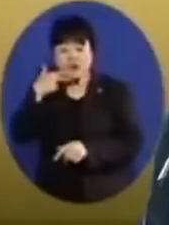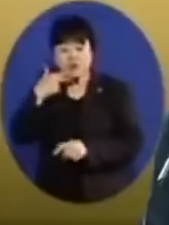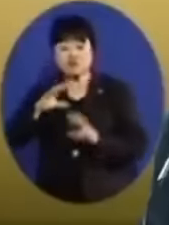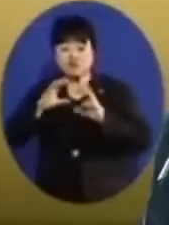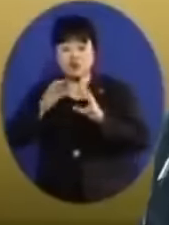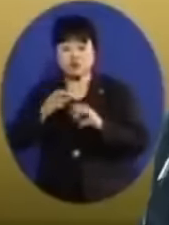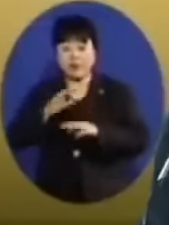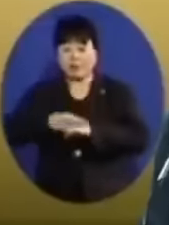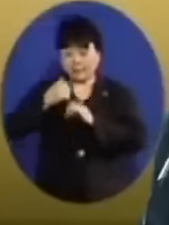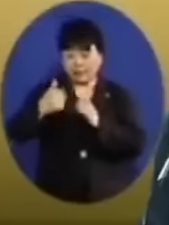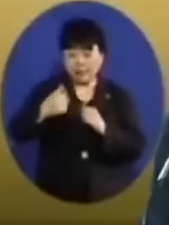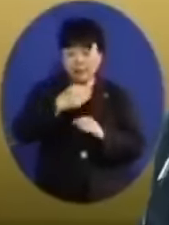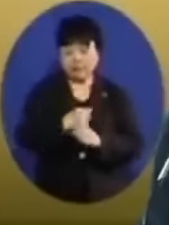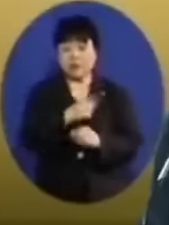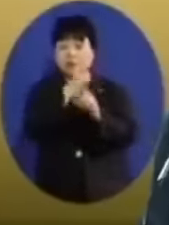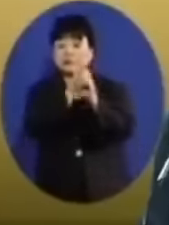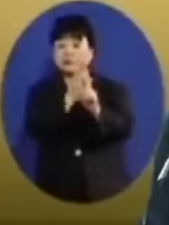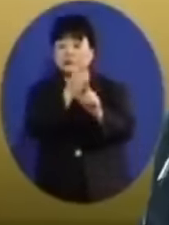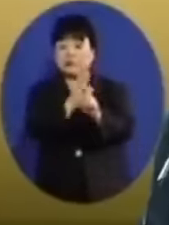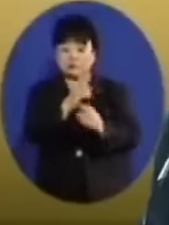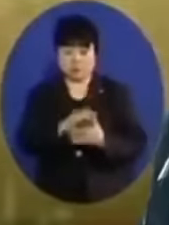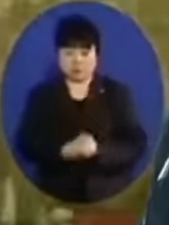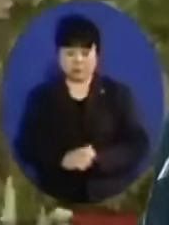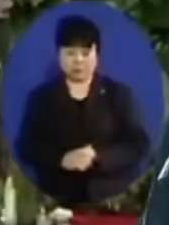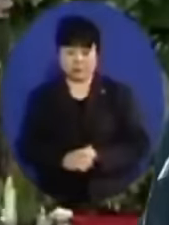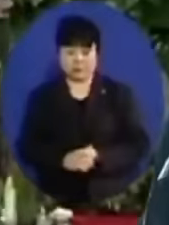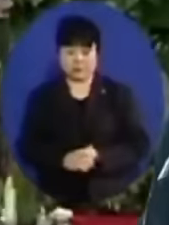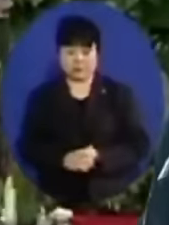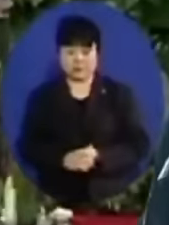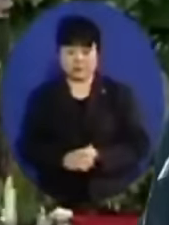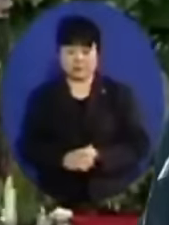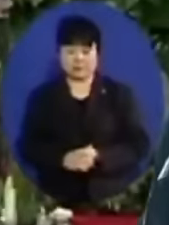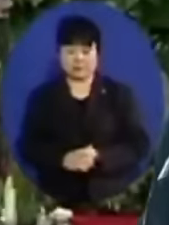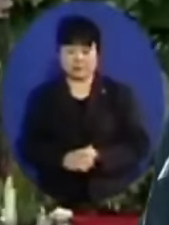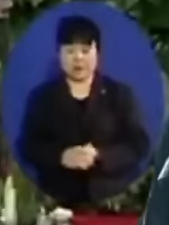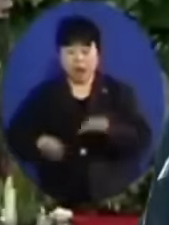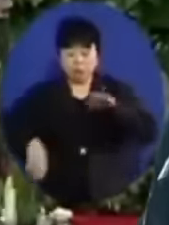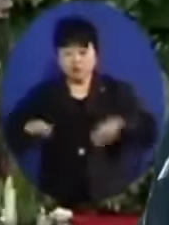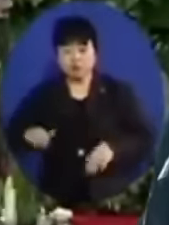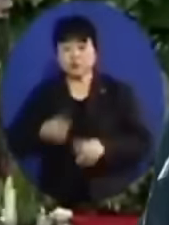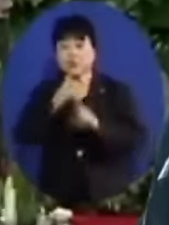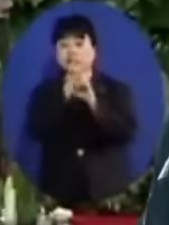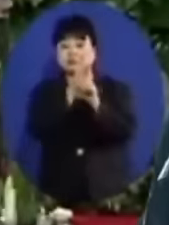대결하여 승리를 거두었습니다. 맨손 들고